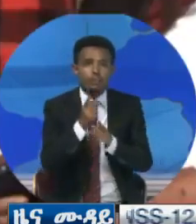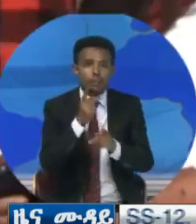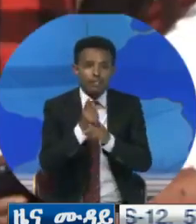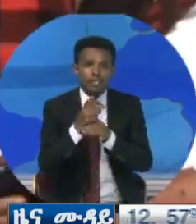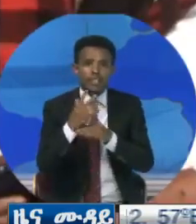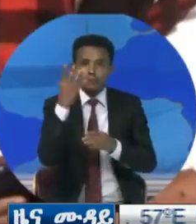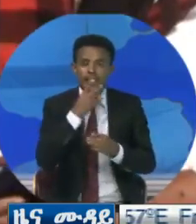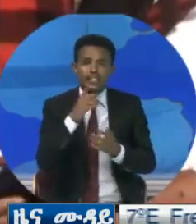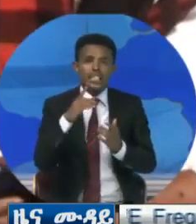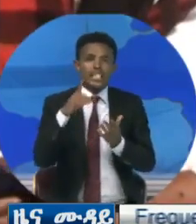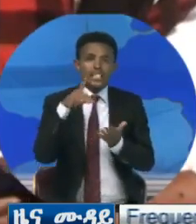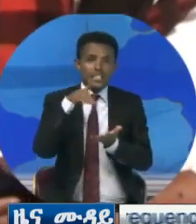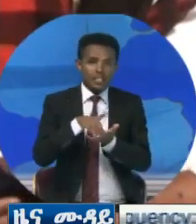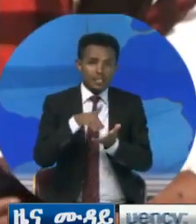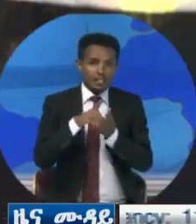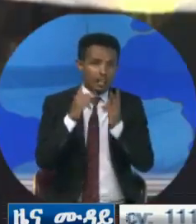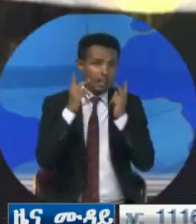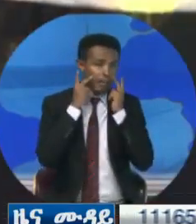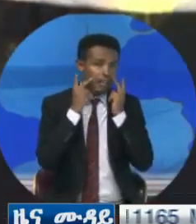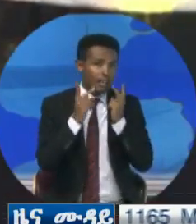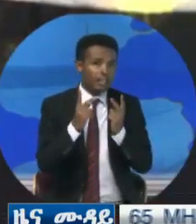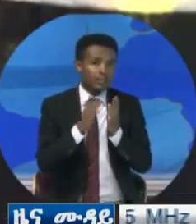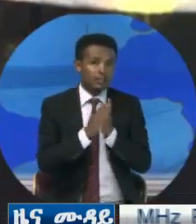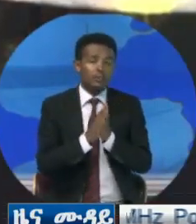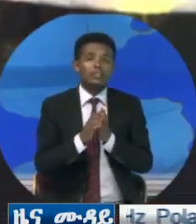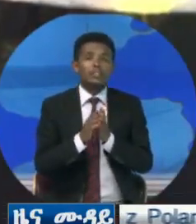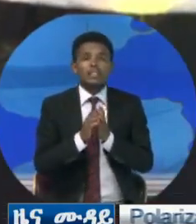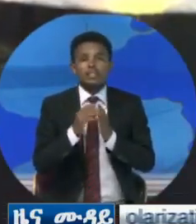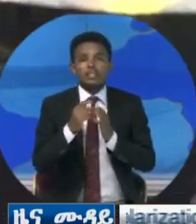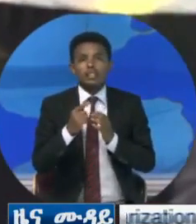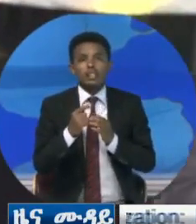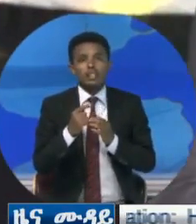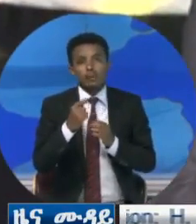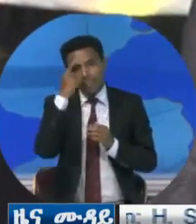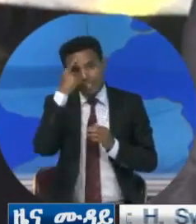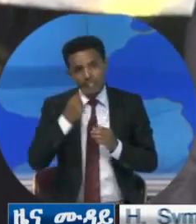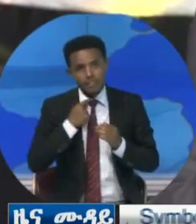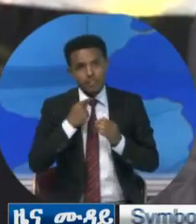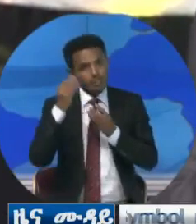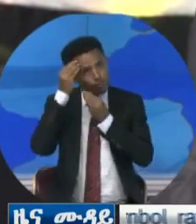ሲቲን መዋቅራዊ ፕላን አመላክተዋል። እምነትን ሪኮግናይዝ ያደረገ